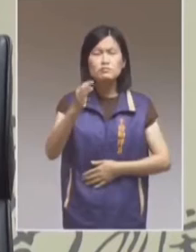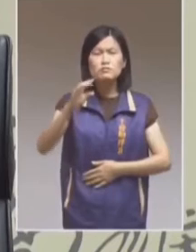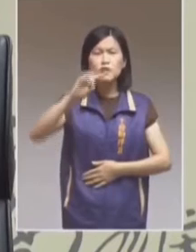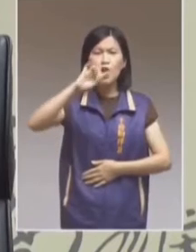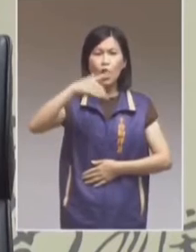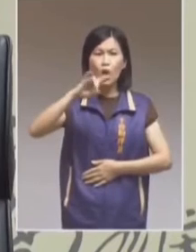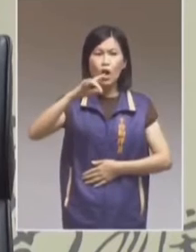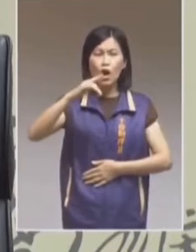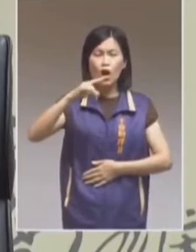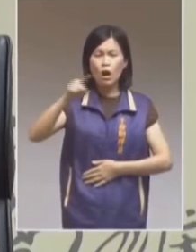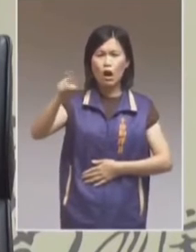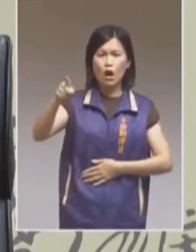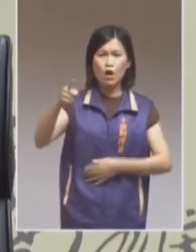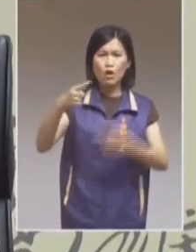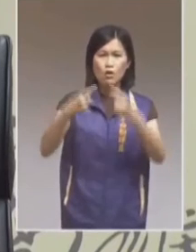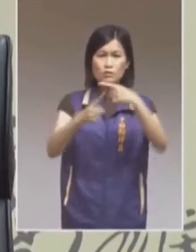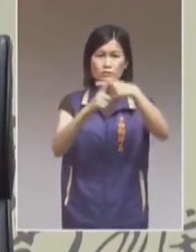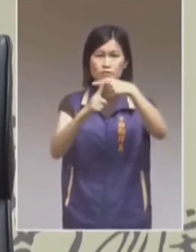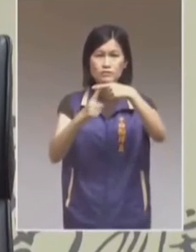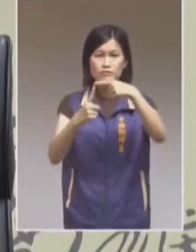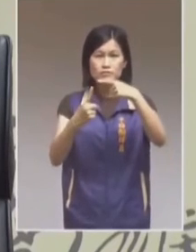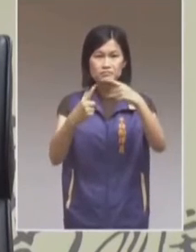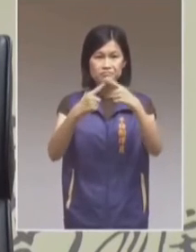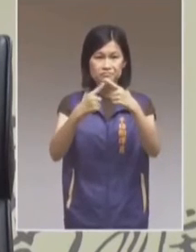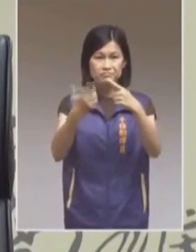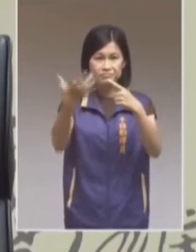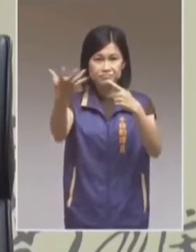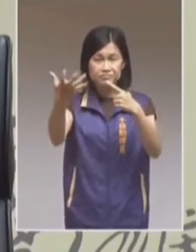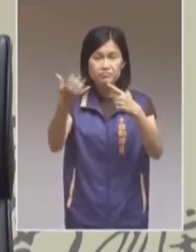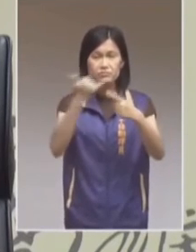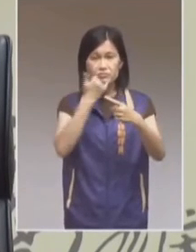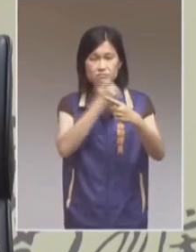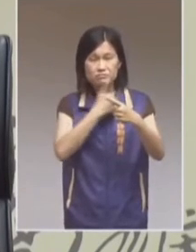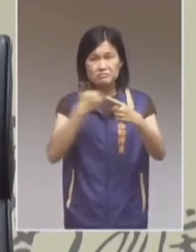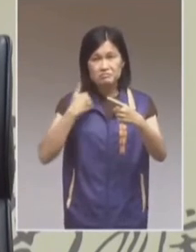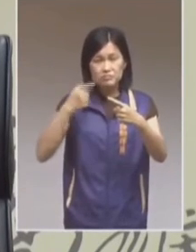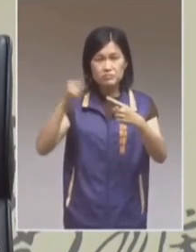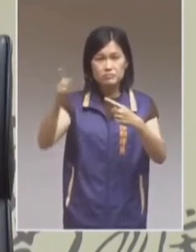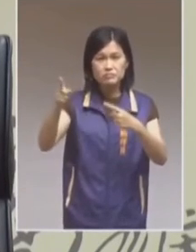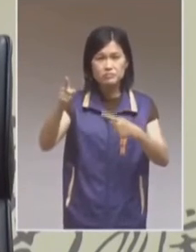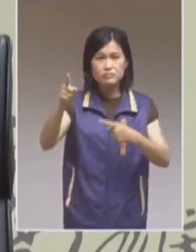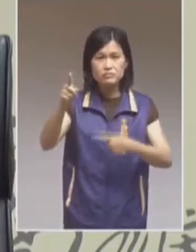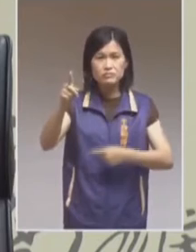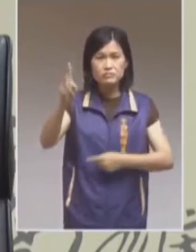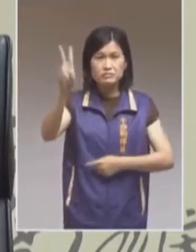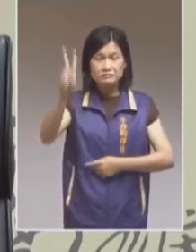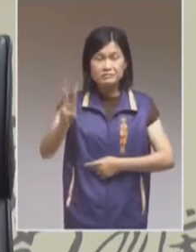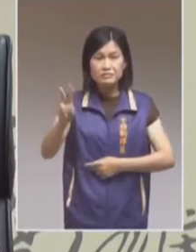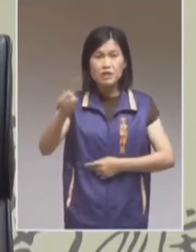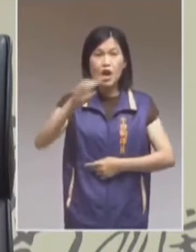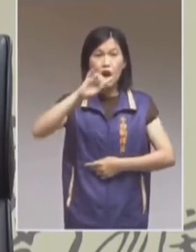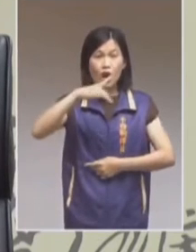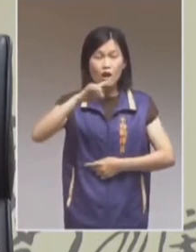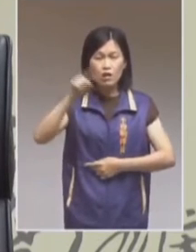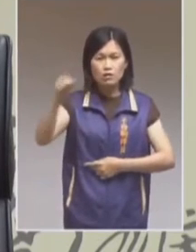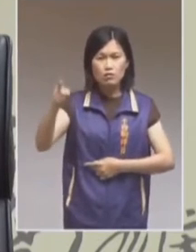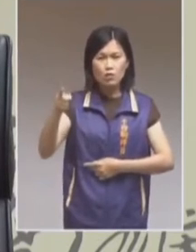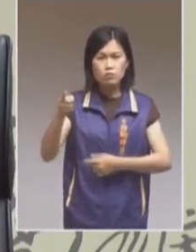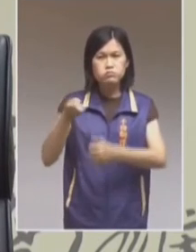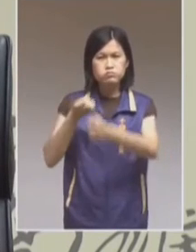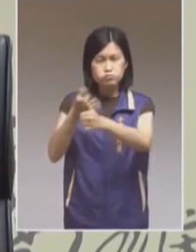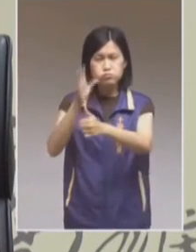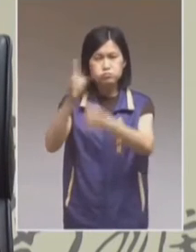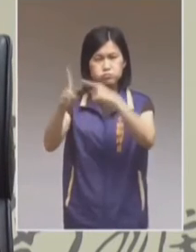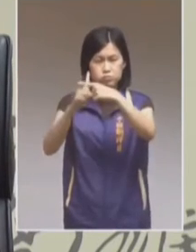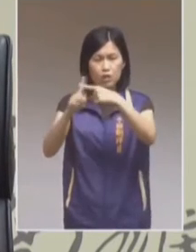非常的高，所以有可能在越南中越南感染，不过这个部分我们还是小